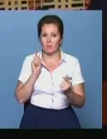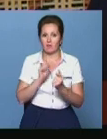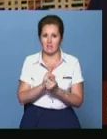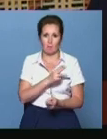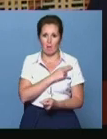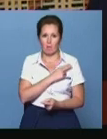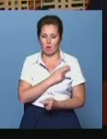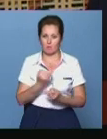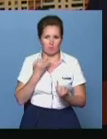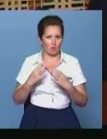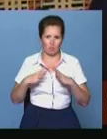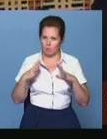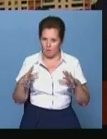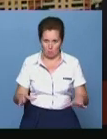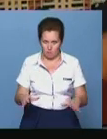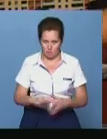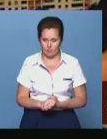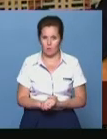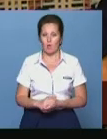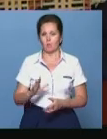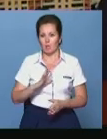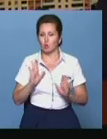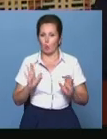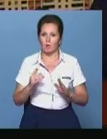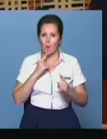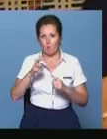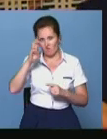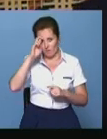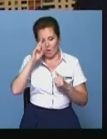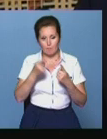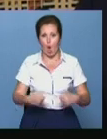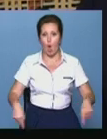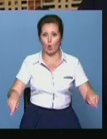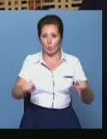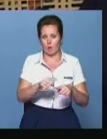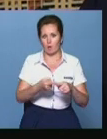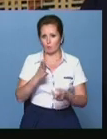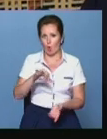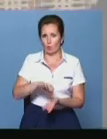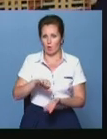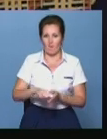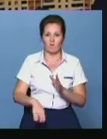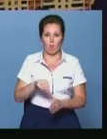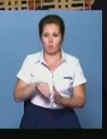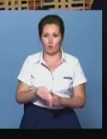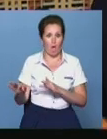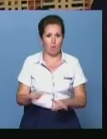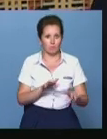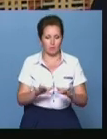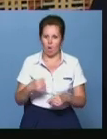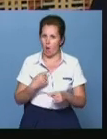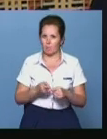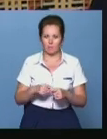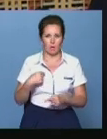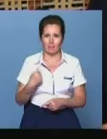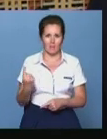пермяками не было. Мы говорили о федеральном округе, который будет участвовать в выборной кампании. Об этом я ни разу